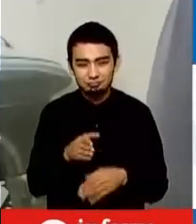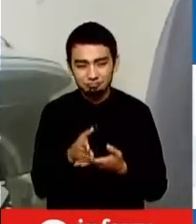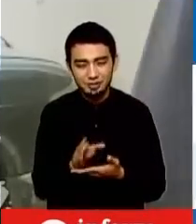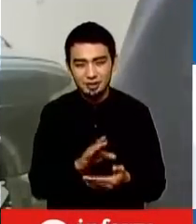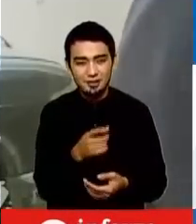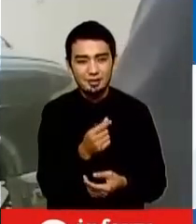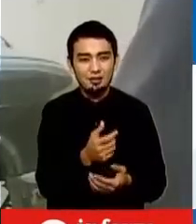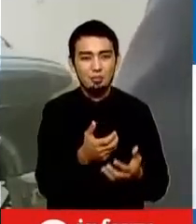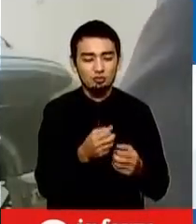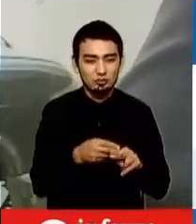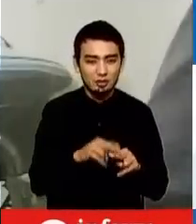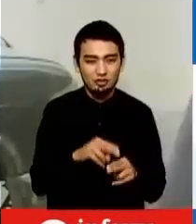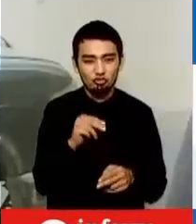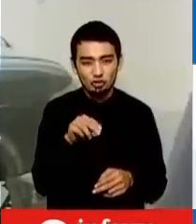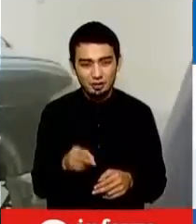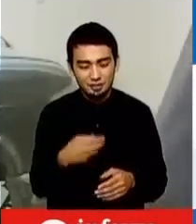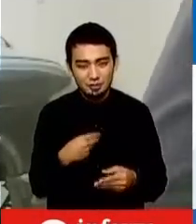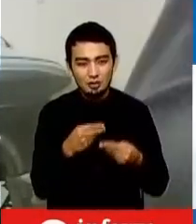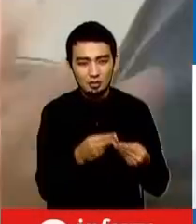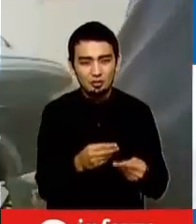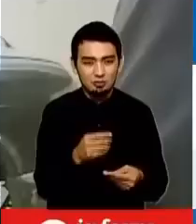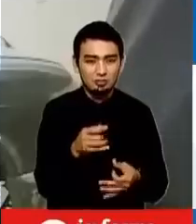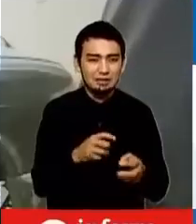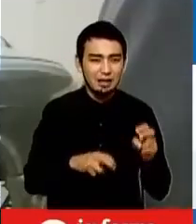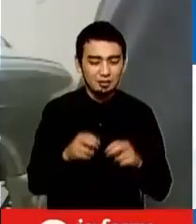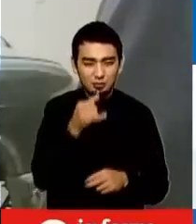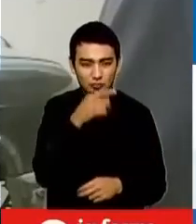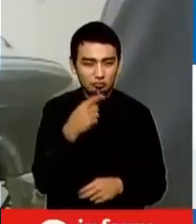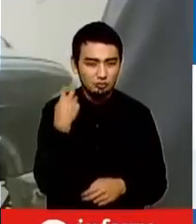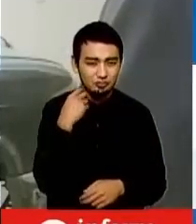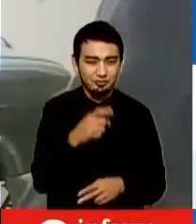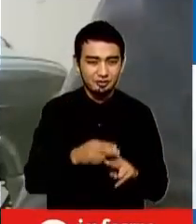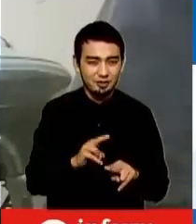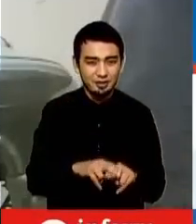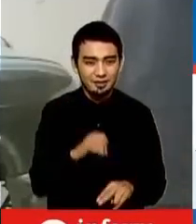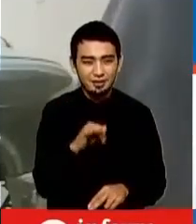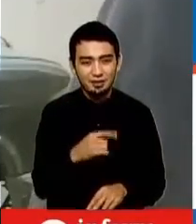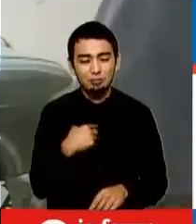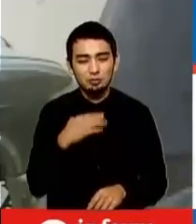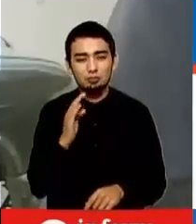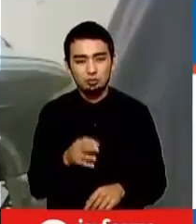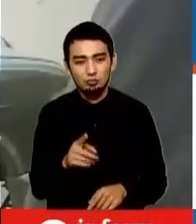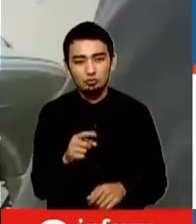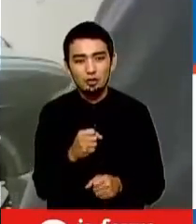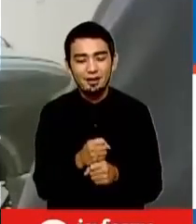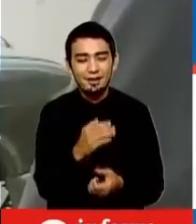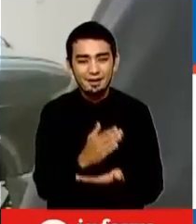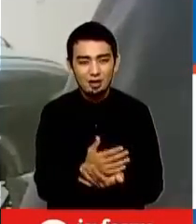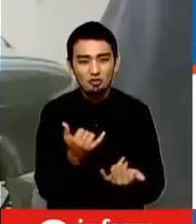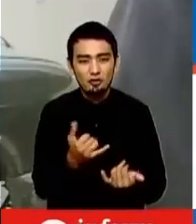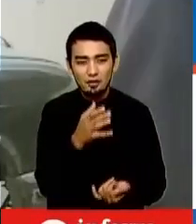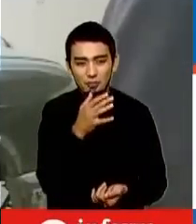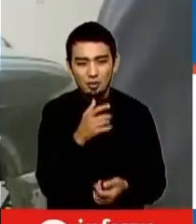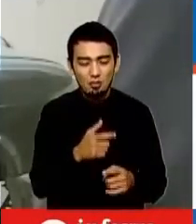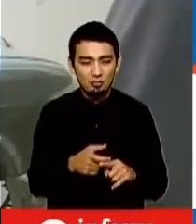эту сумму, но его будет невозможно взыскать, потому что не будет имущества должника. И вот мы будем, что есть на самом деле сейчас,